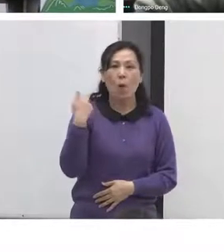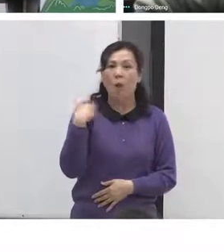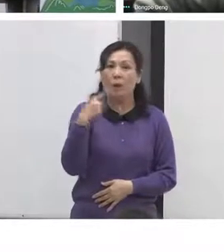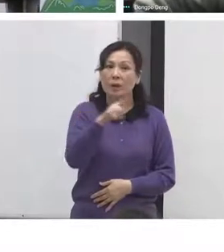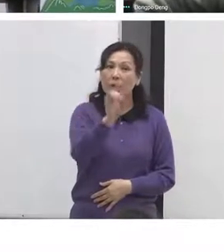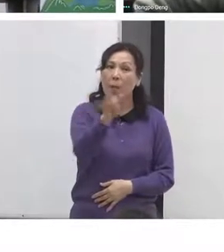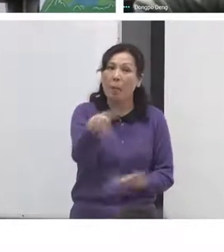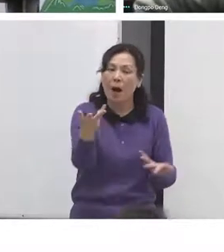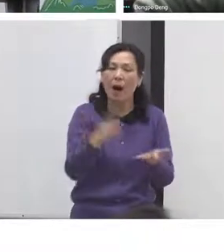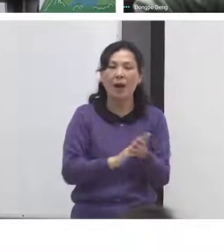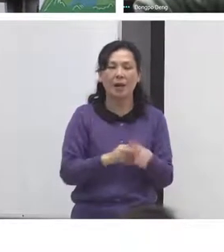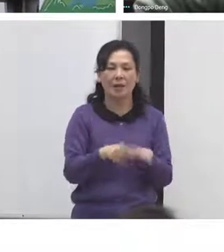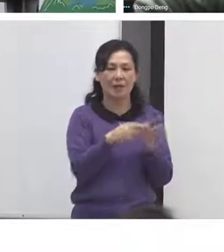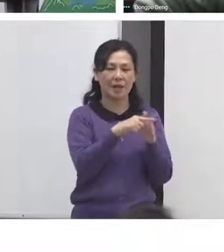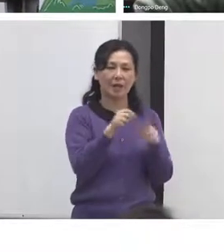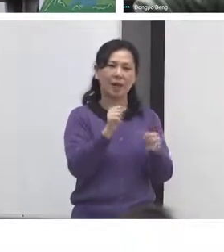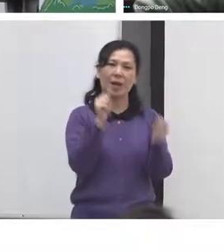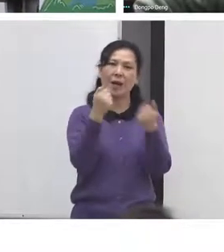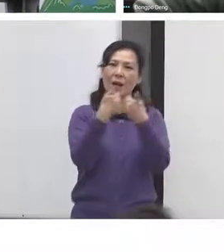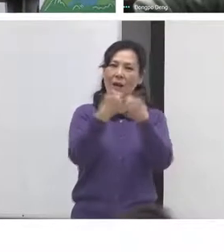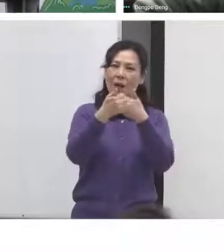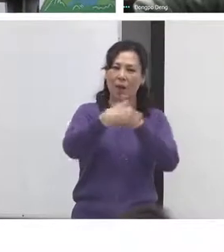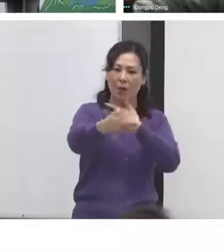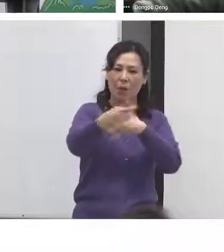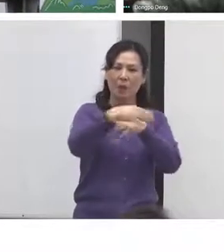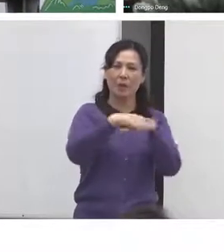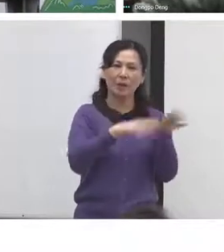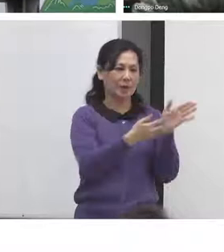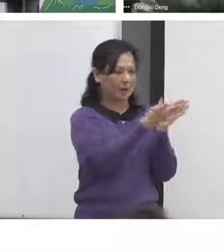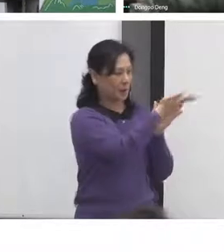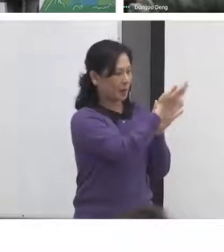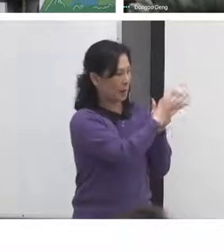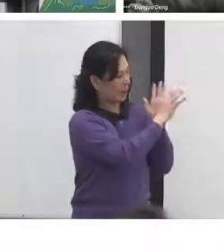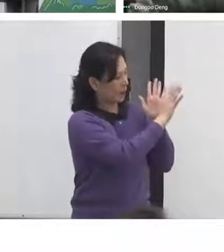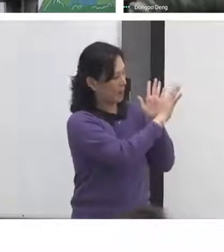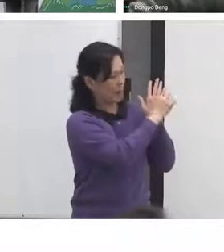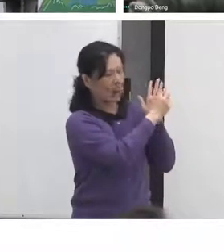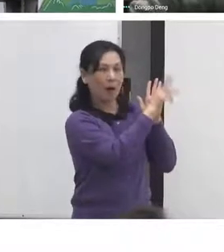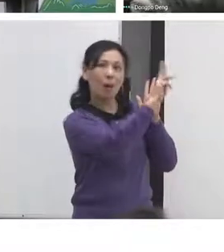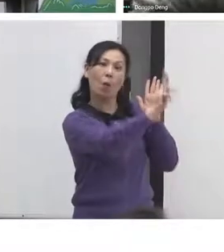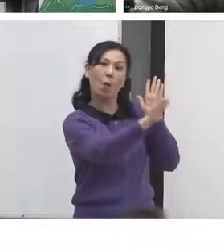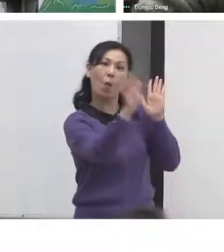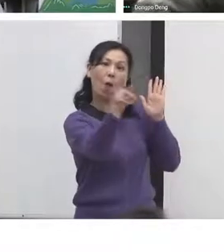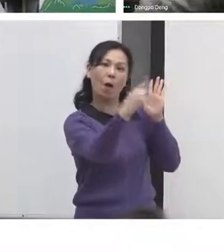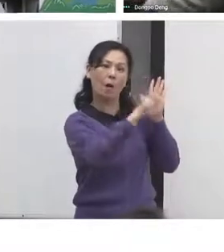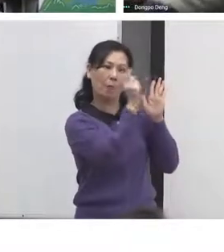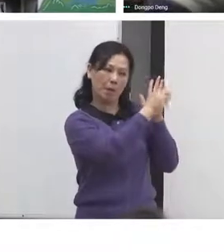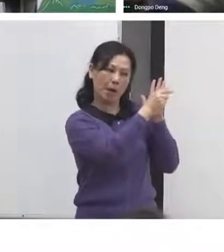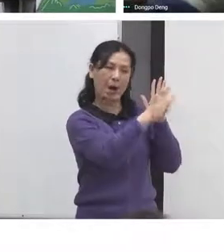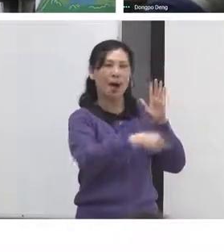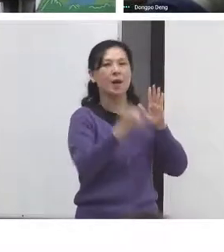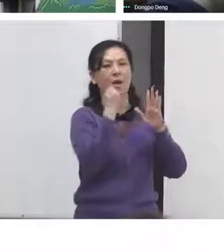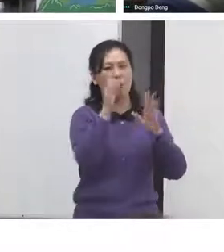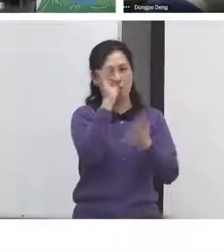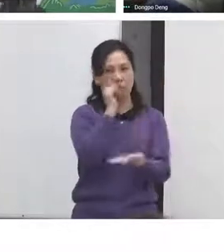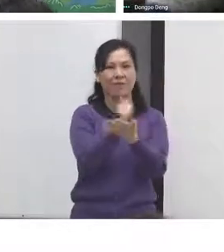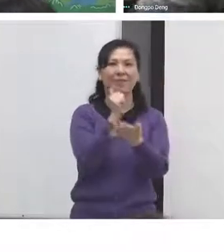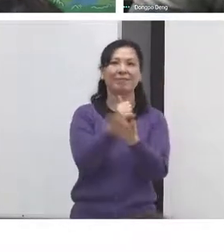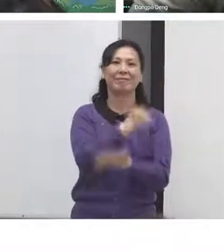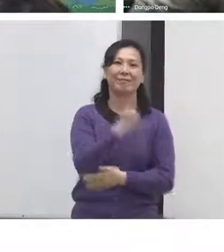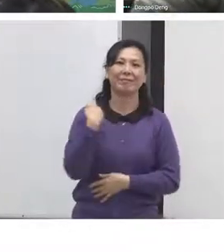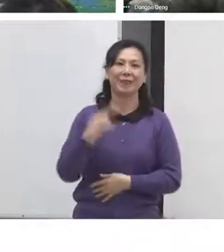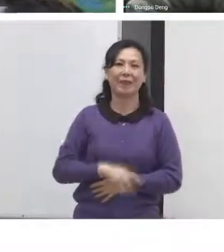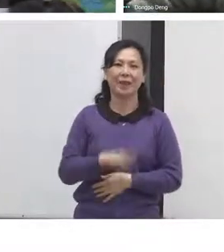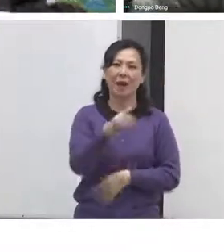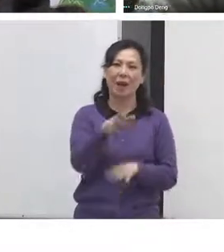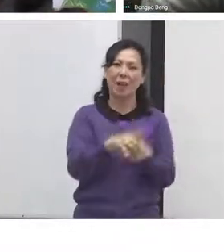部分右上角有一个小小的铅笔样的图案，按进去你就可以找到了。那我们现在上面其实已经有不少问题了，那我们可